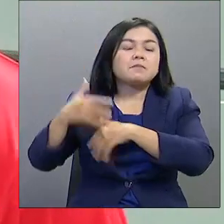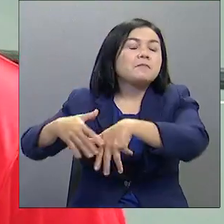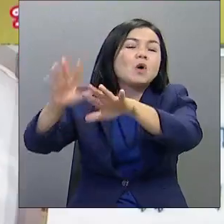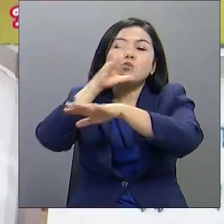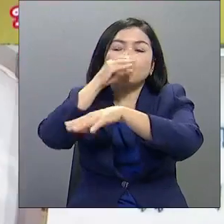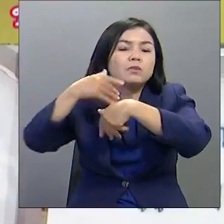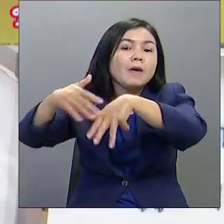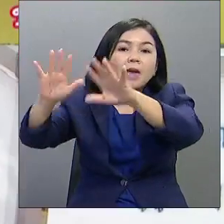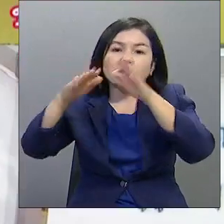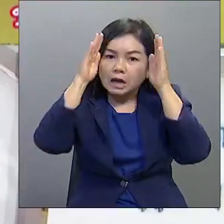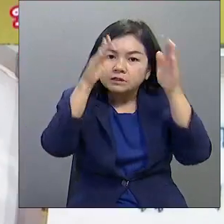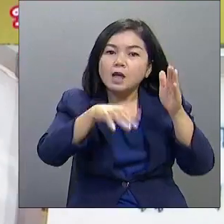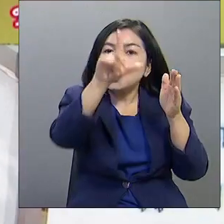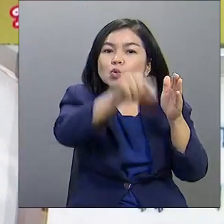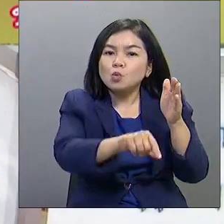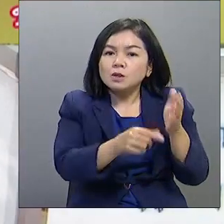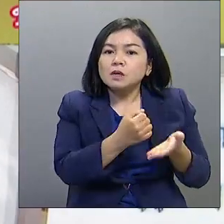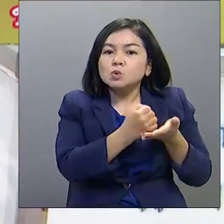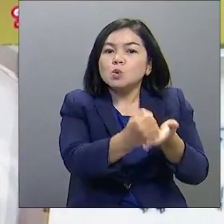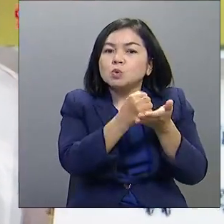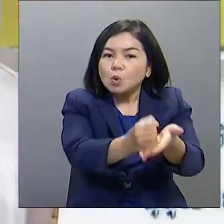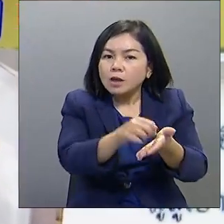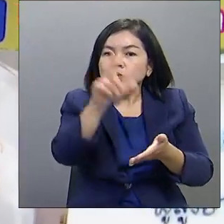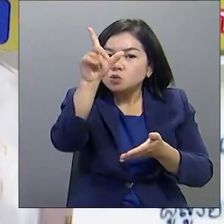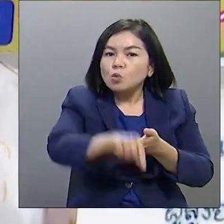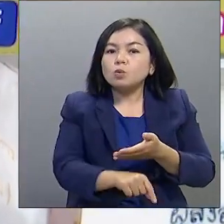ใช่เพราะเราตั้งใจเนอะเราเต็มใจให้เราตั้งใจมอบ